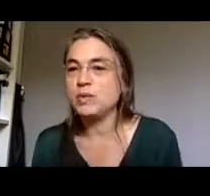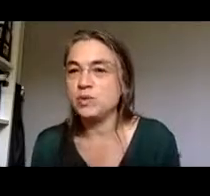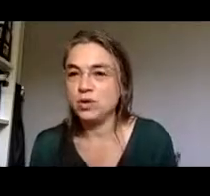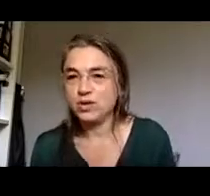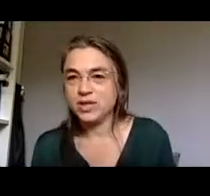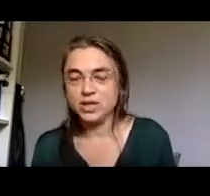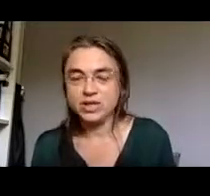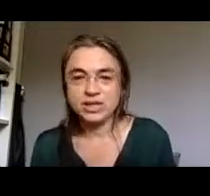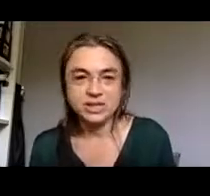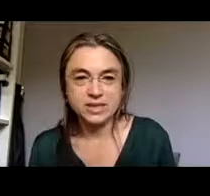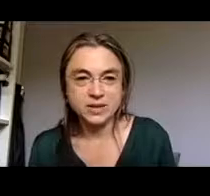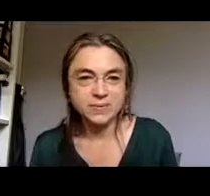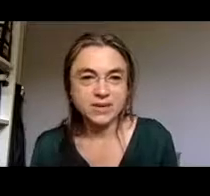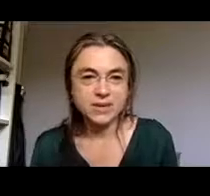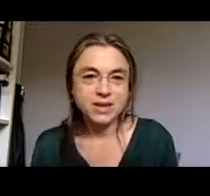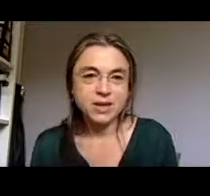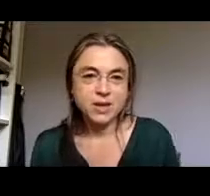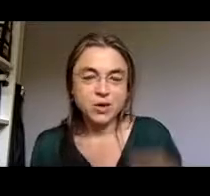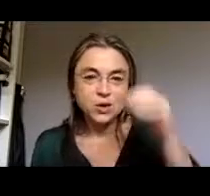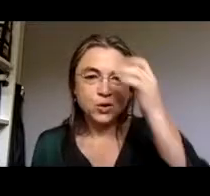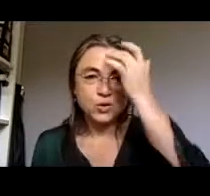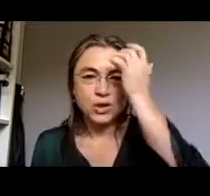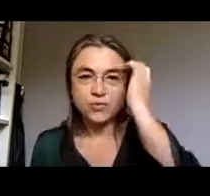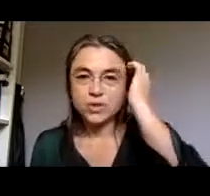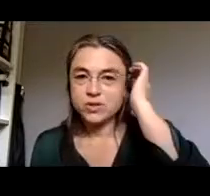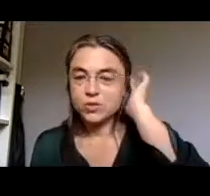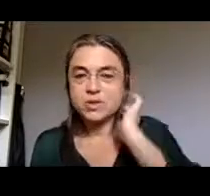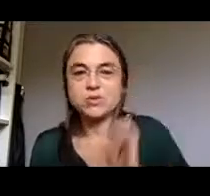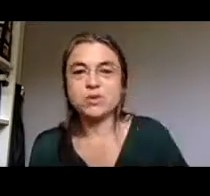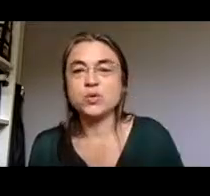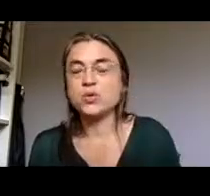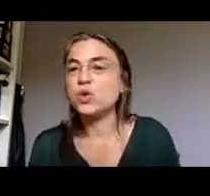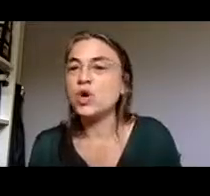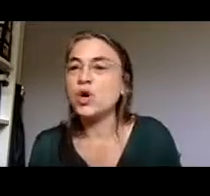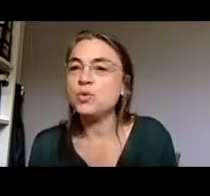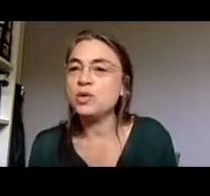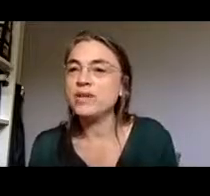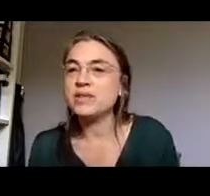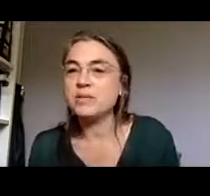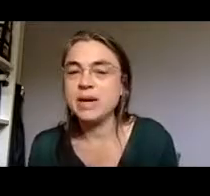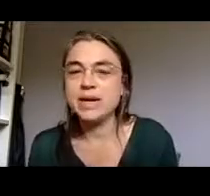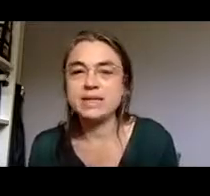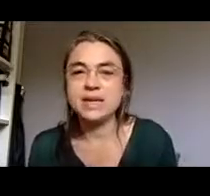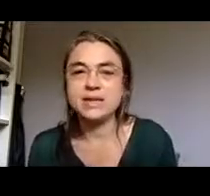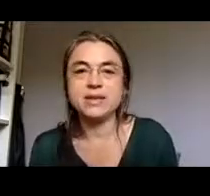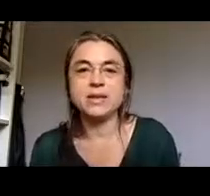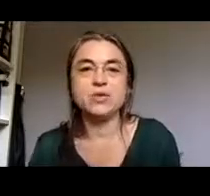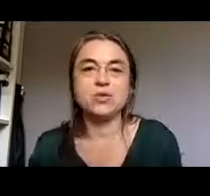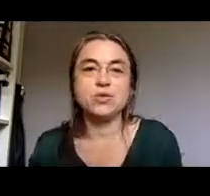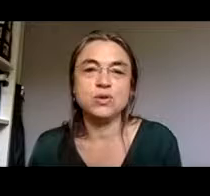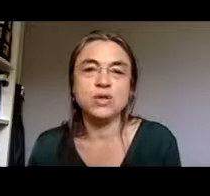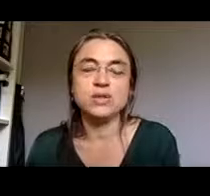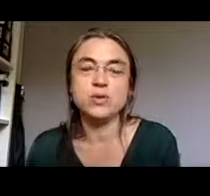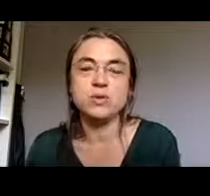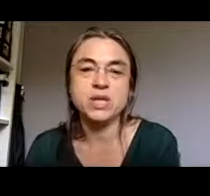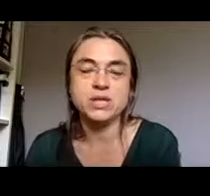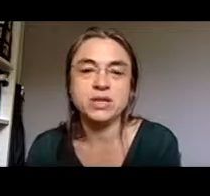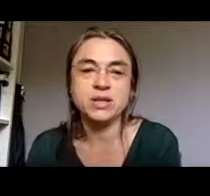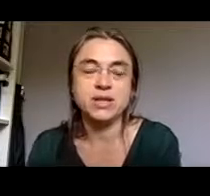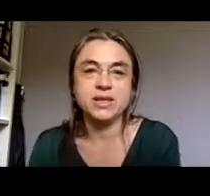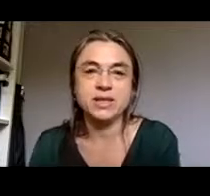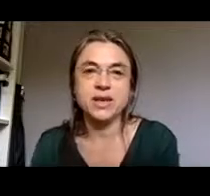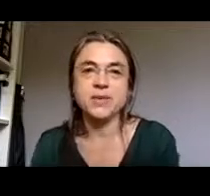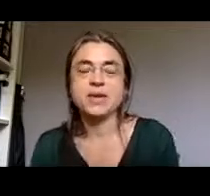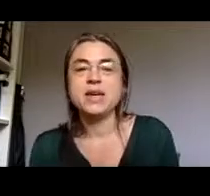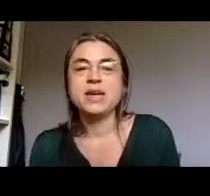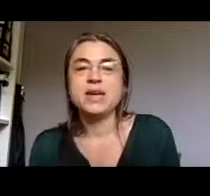anthropologues, psychologues et généticiens de la Fondation Maison des sciences de l'homme, de l'Université de Paris 7 et de l'Institut Imagine